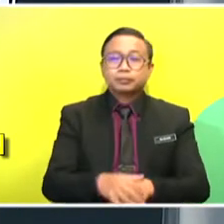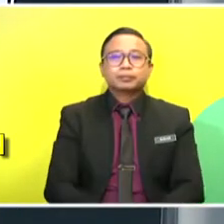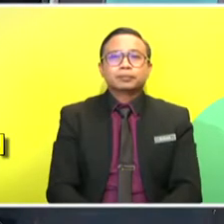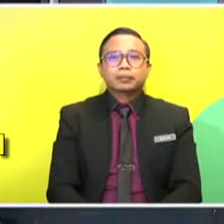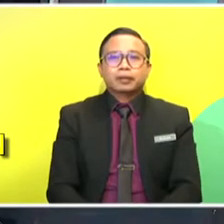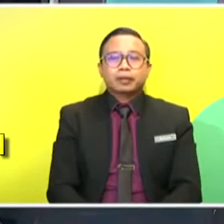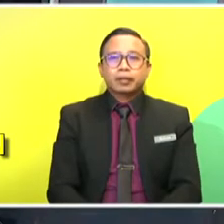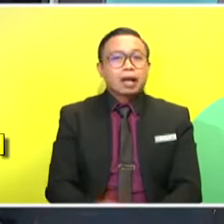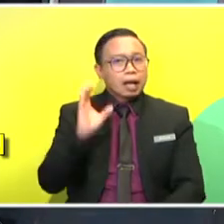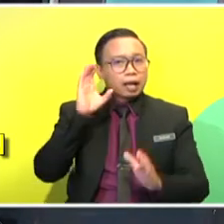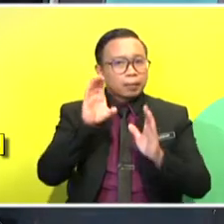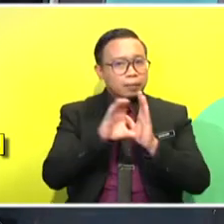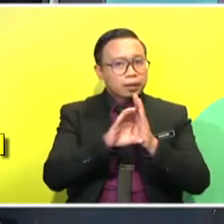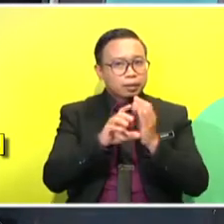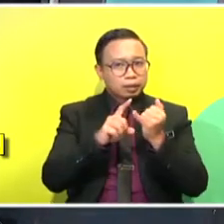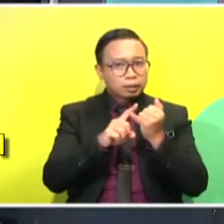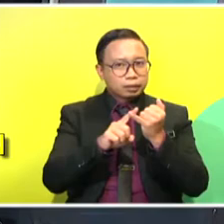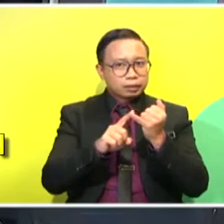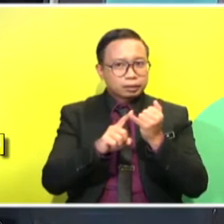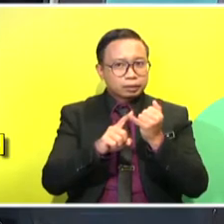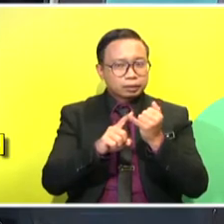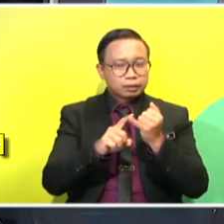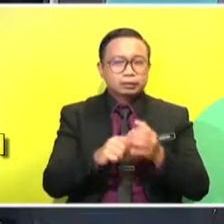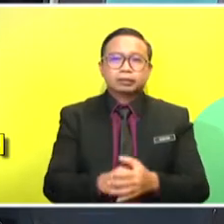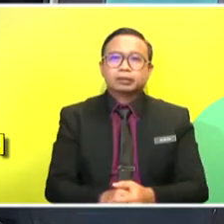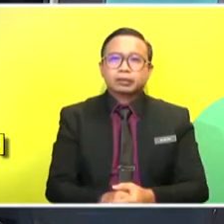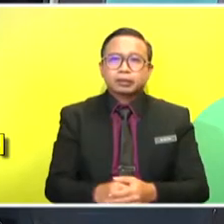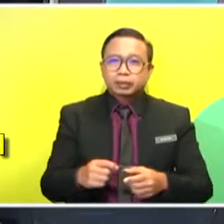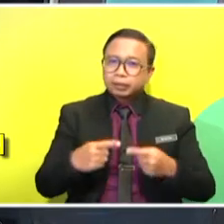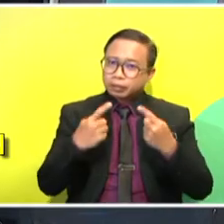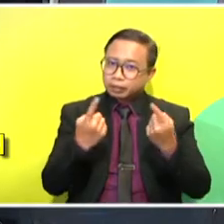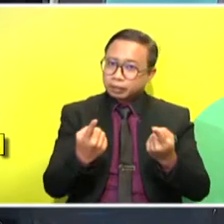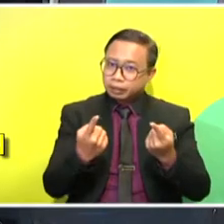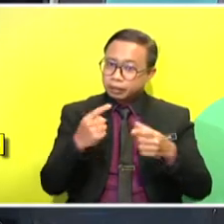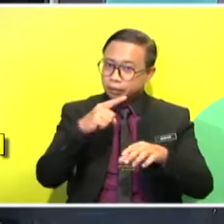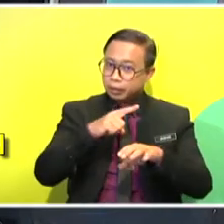Baik, gambar yang terakhir ya. Pada hari ini kita pergi kepada